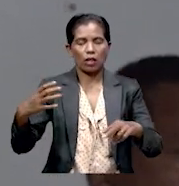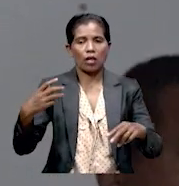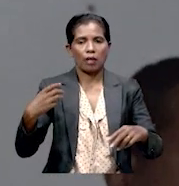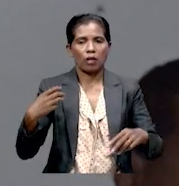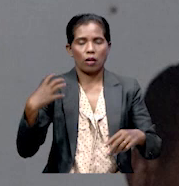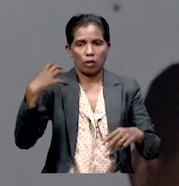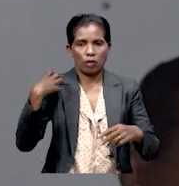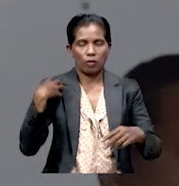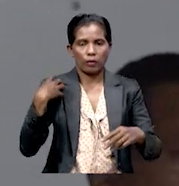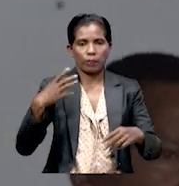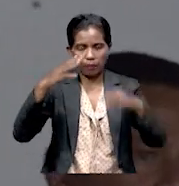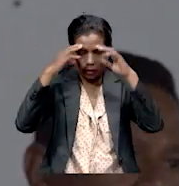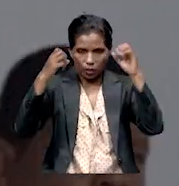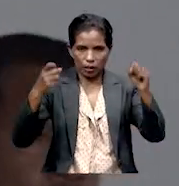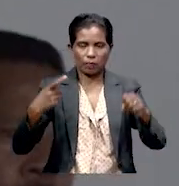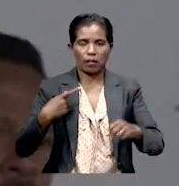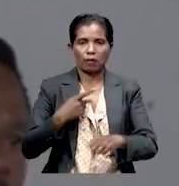kalai!